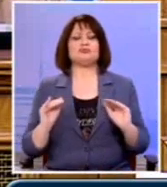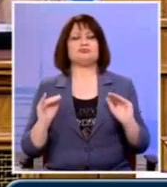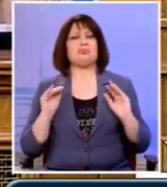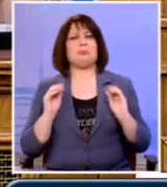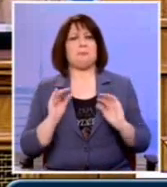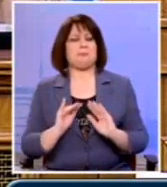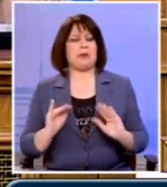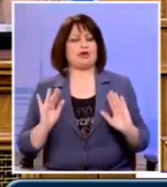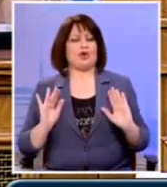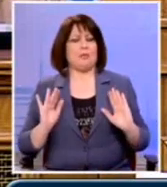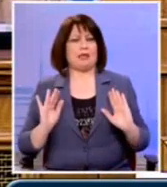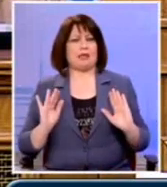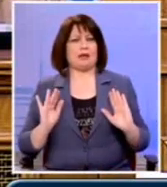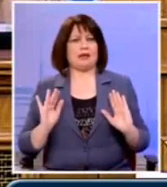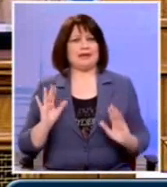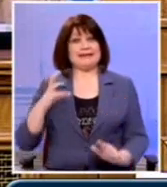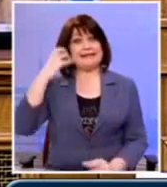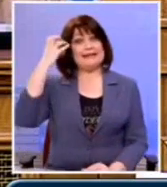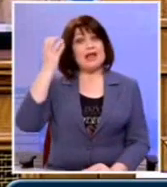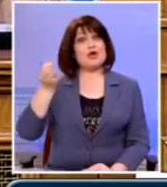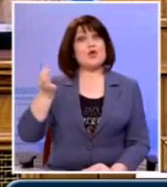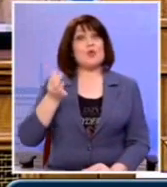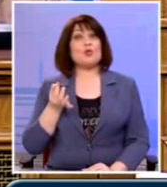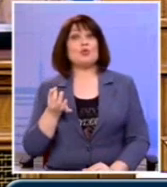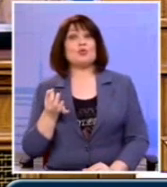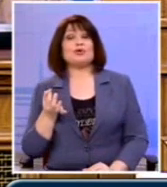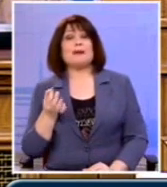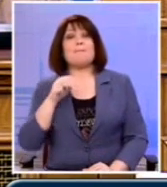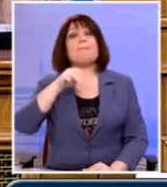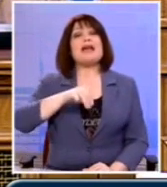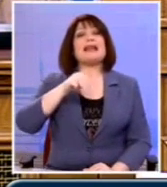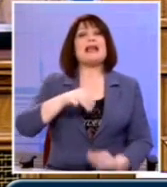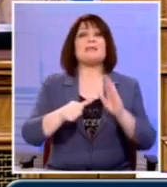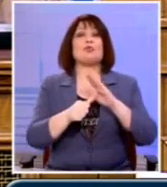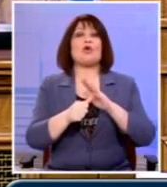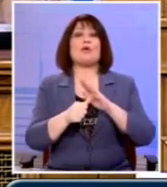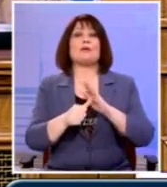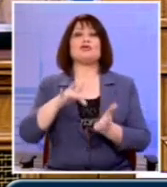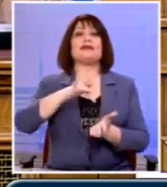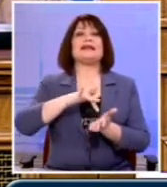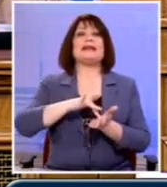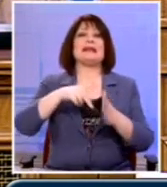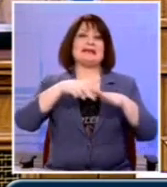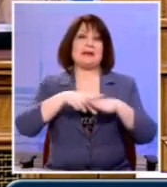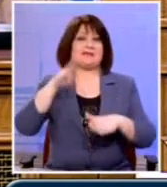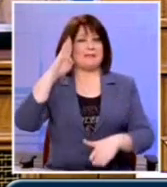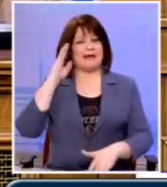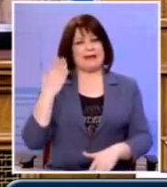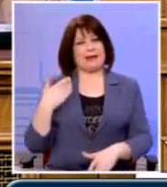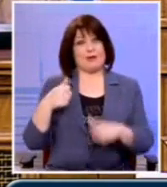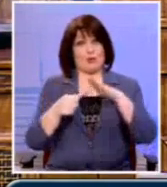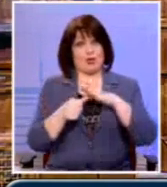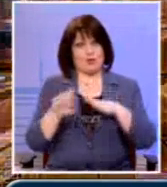μετριοπάθεια. Αυτό που εννοούσε ο Μπερνάνκε ήταν. Μπερνάνκε, να σας θυμίσω, ήταν ο πρόεδρος της Κεντρικής Τράπεζας Αμερικής μέχρι σχετικά πρόσφατα. Αυτό